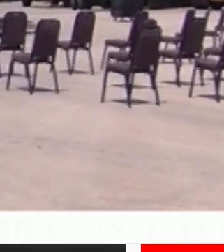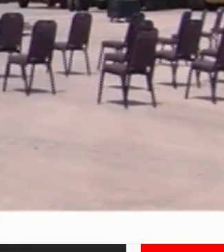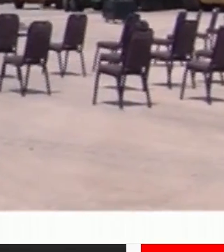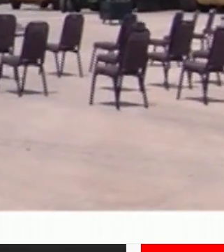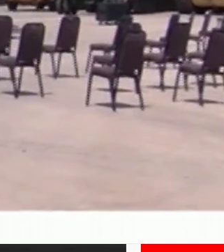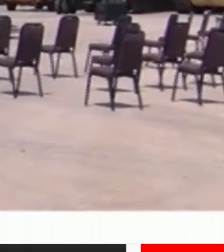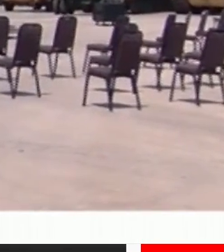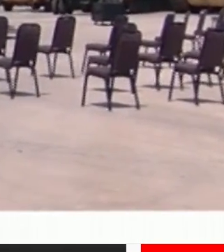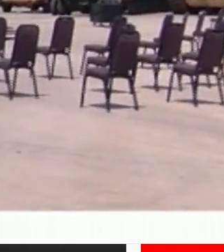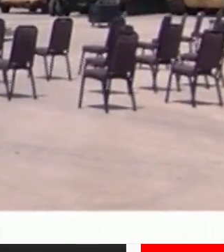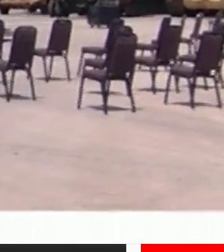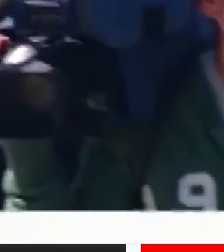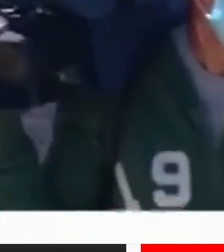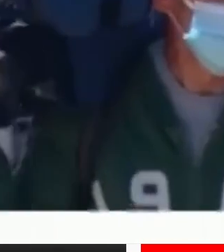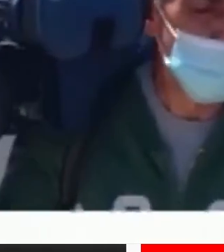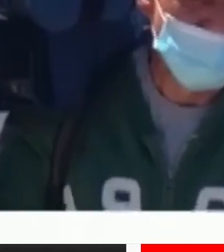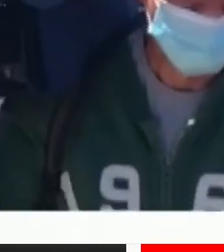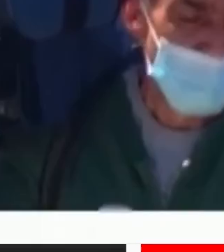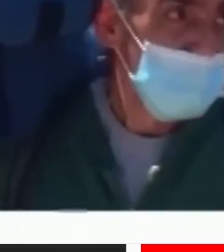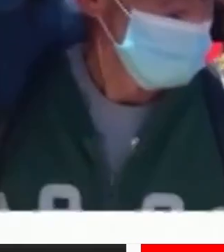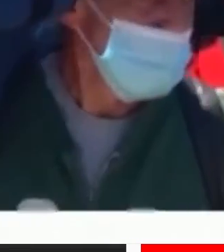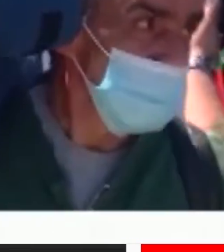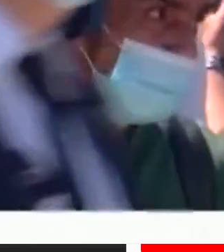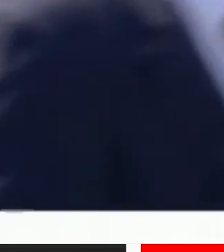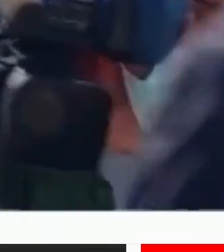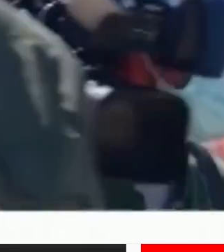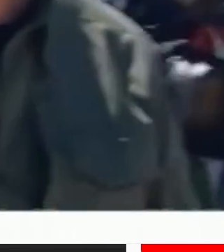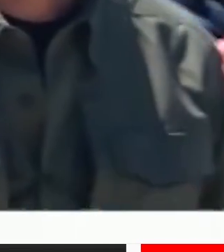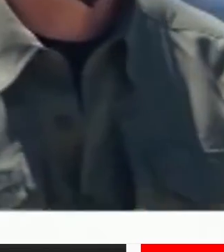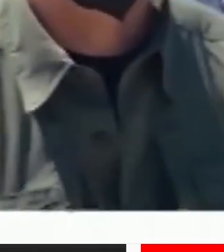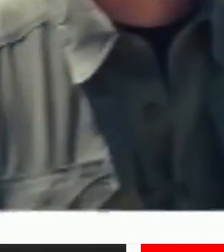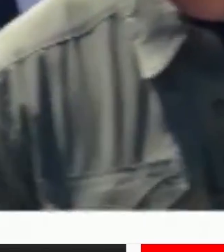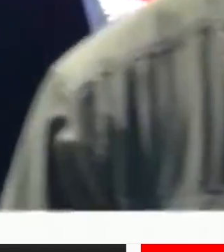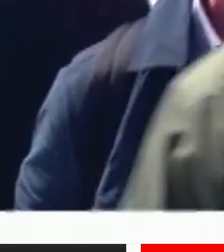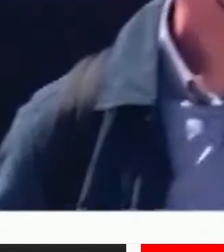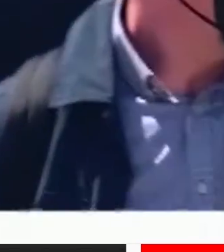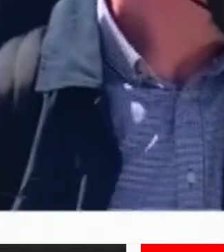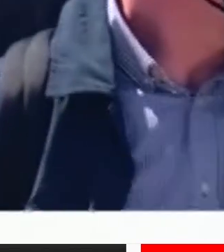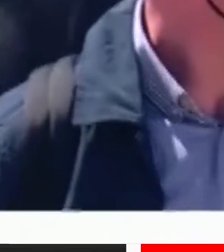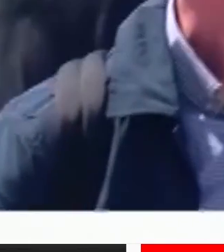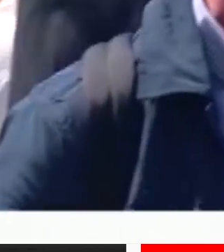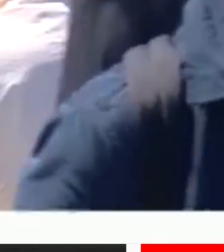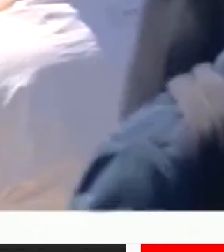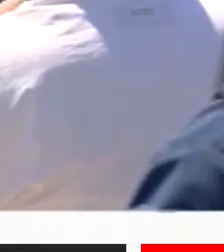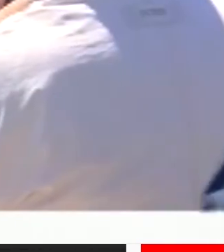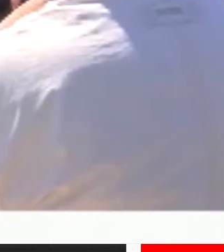στρατός αμερικανικός και για ασκήσεις στην ευρύτερη περιοχή, στην Αλεξανδρούπολη. Και βέβαια αυτό έχει